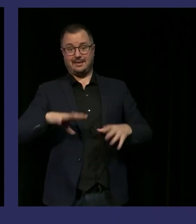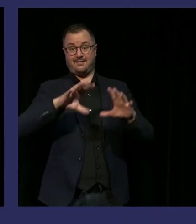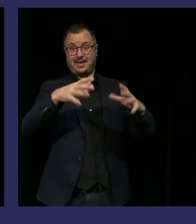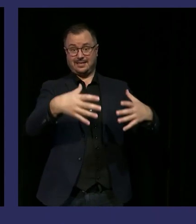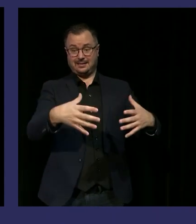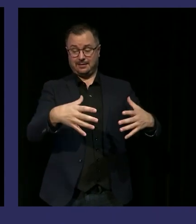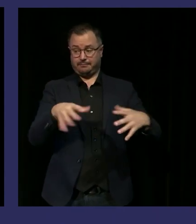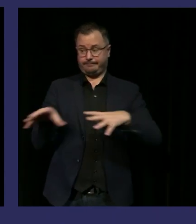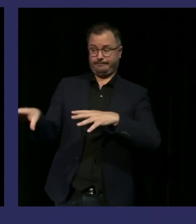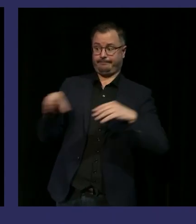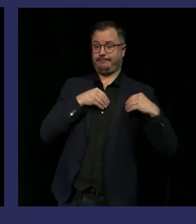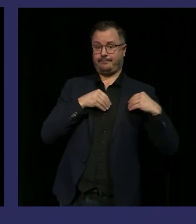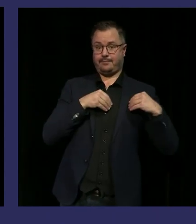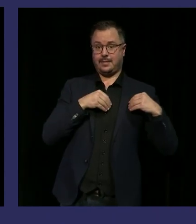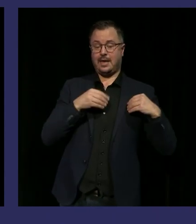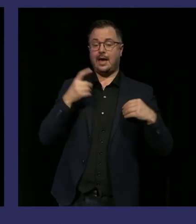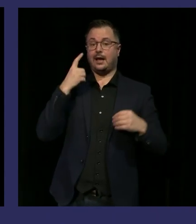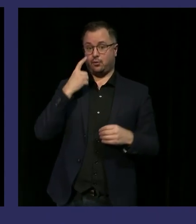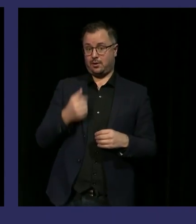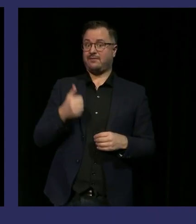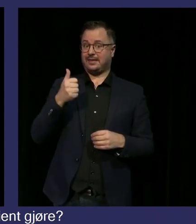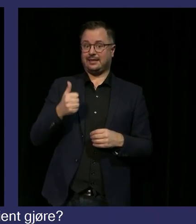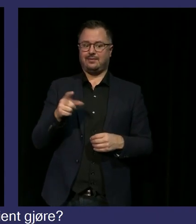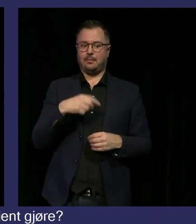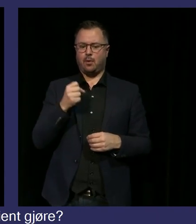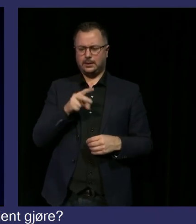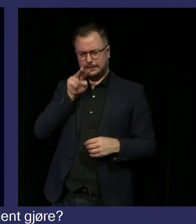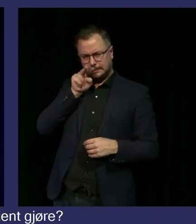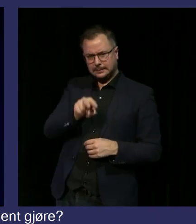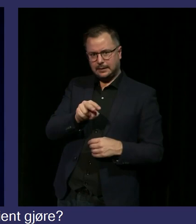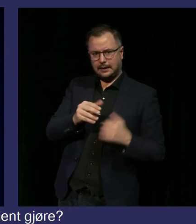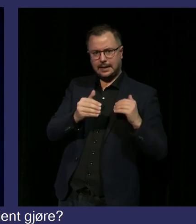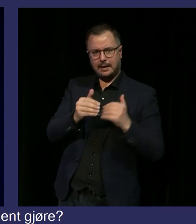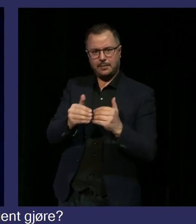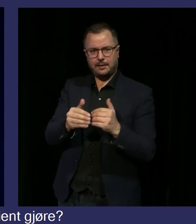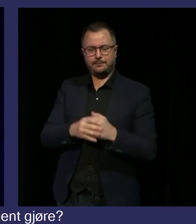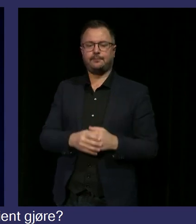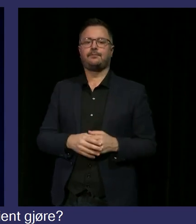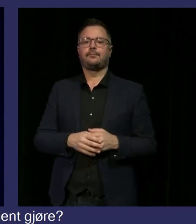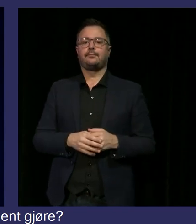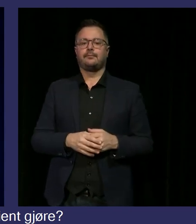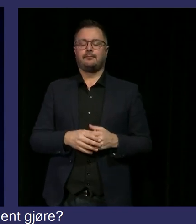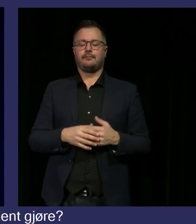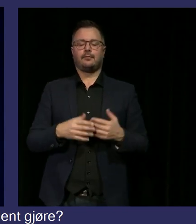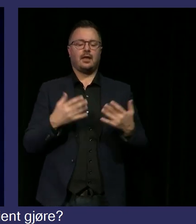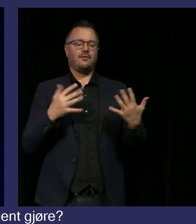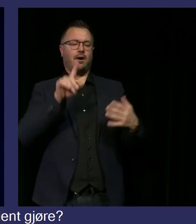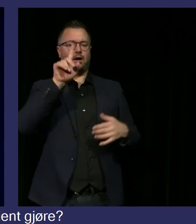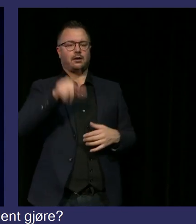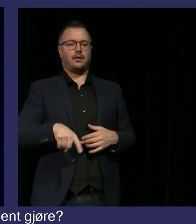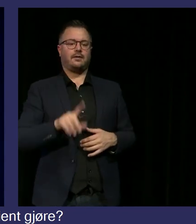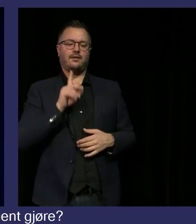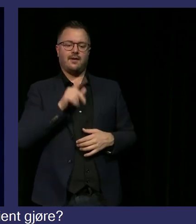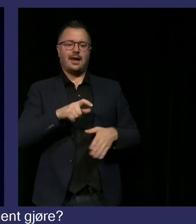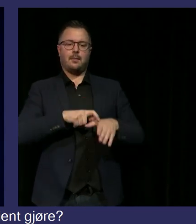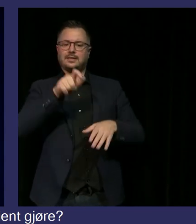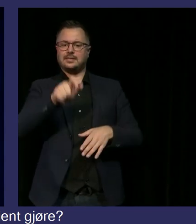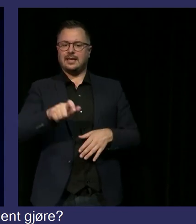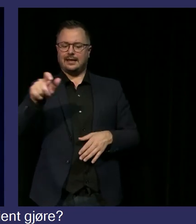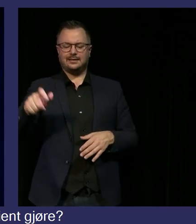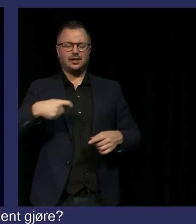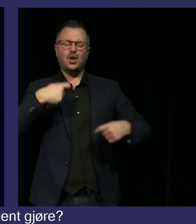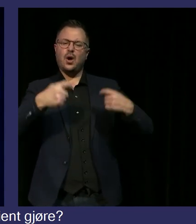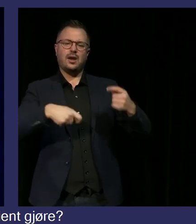har vært viktig å se litt nærmere på. Hva kan hver enkelt Nakstad, hver enkelt pasient